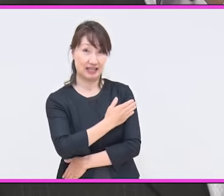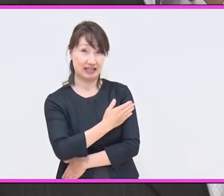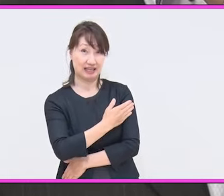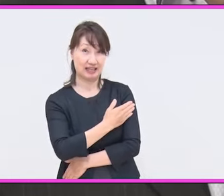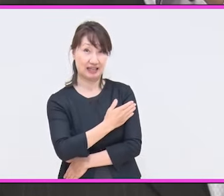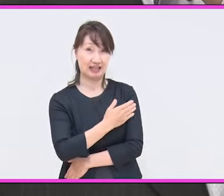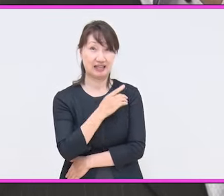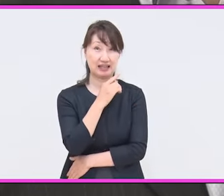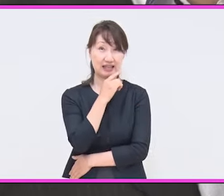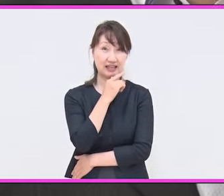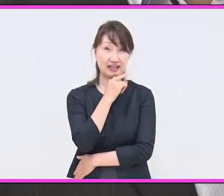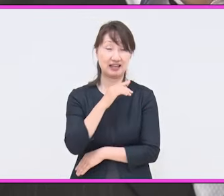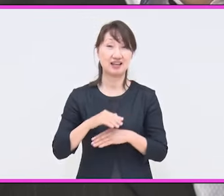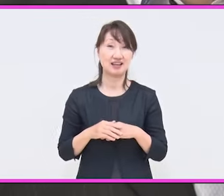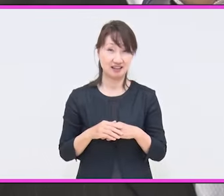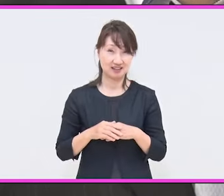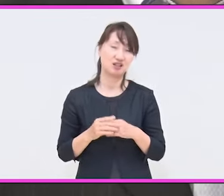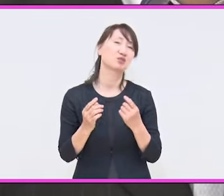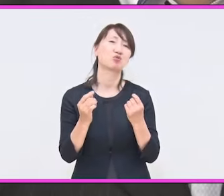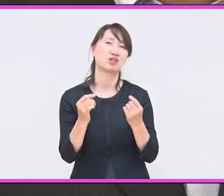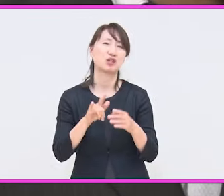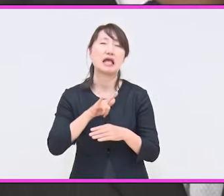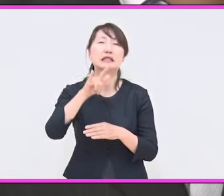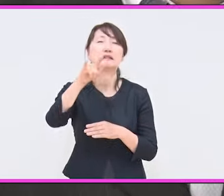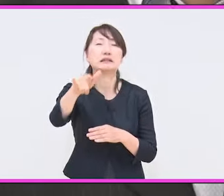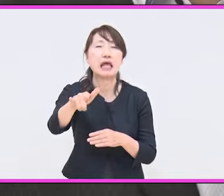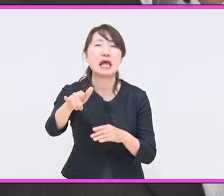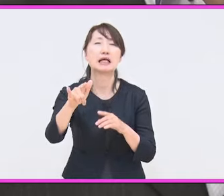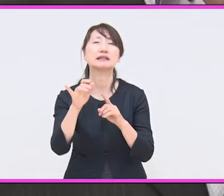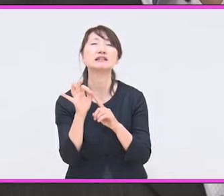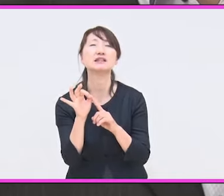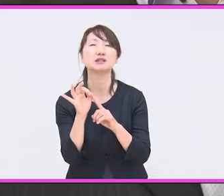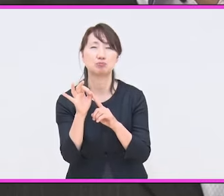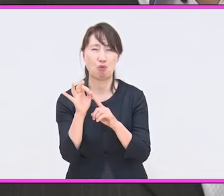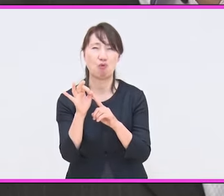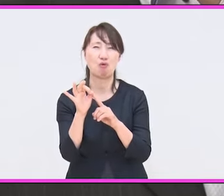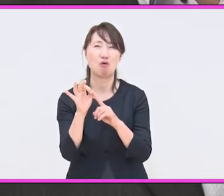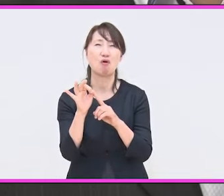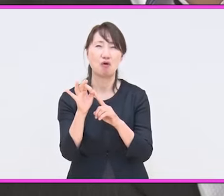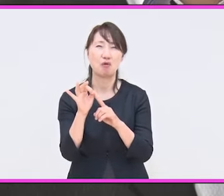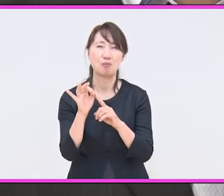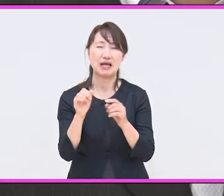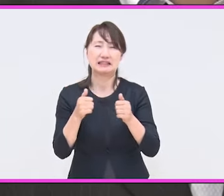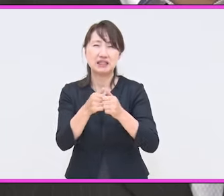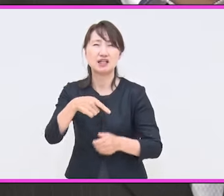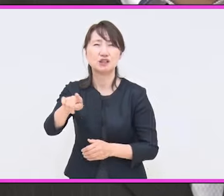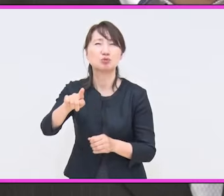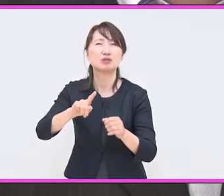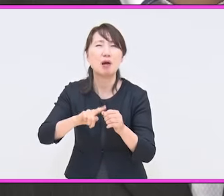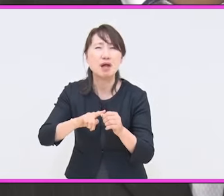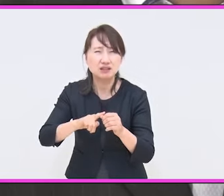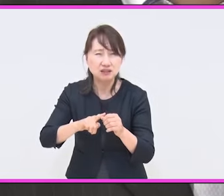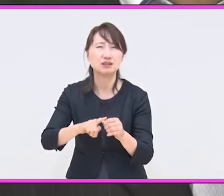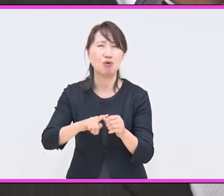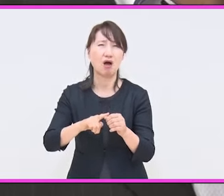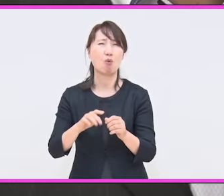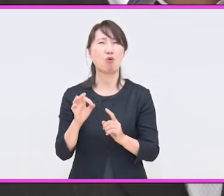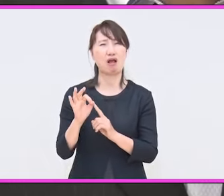征費もですね 遠征費も 初期の頃は遠征費もエントリー費も全